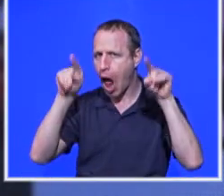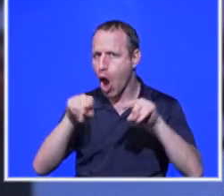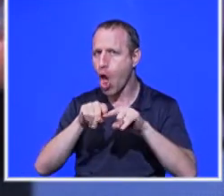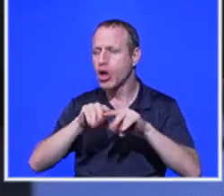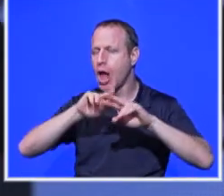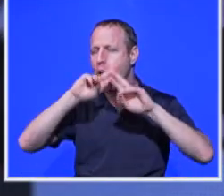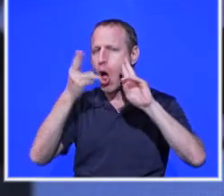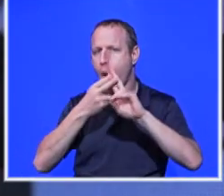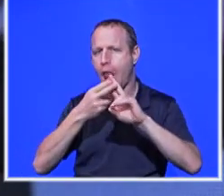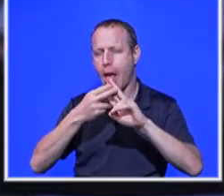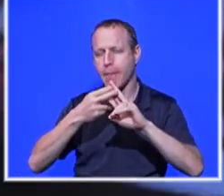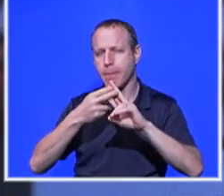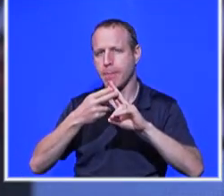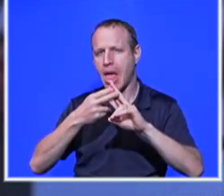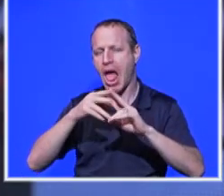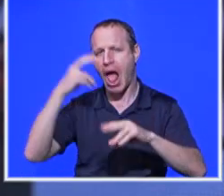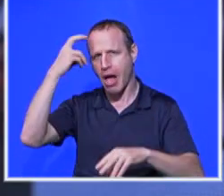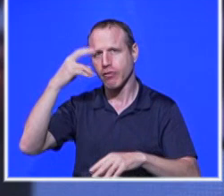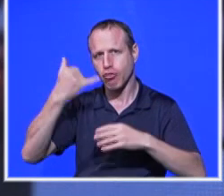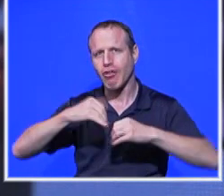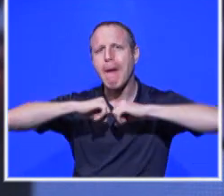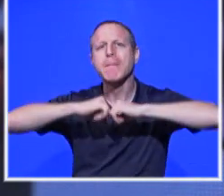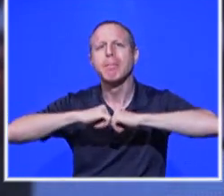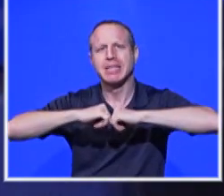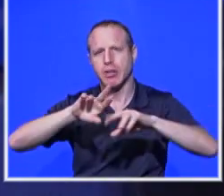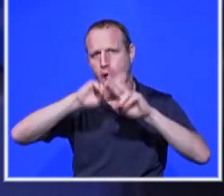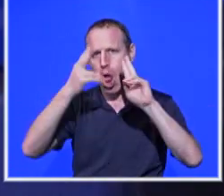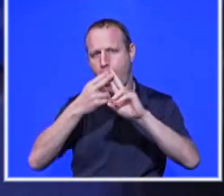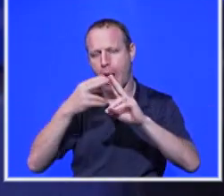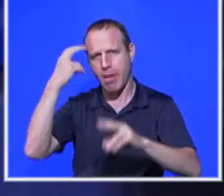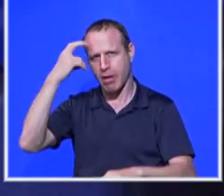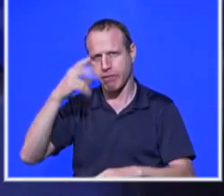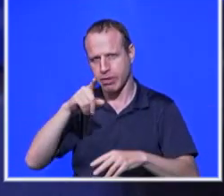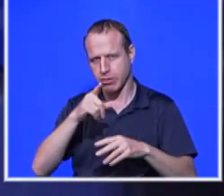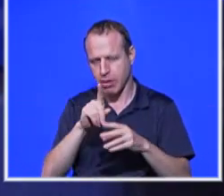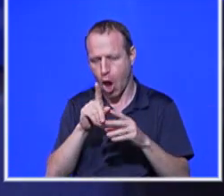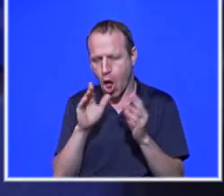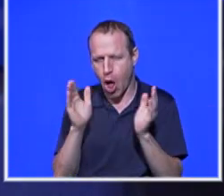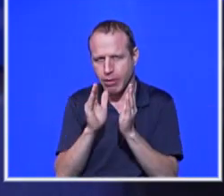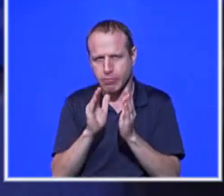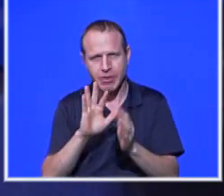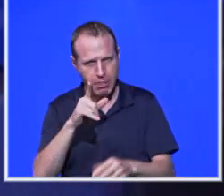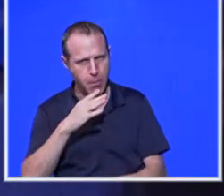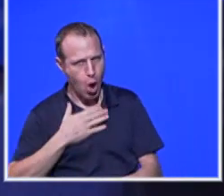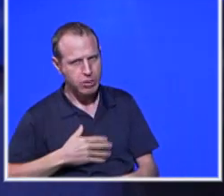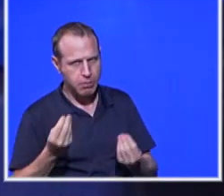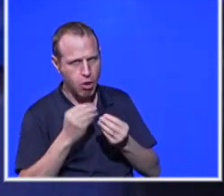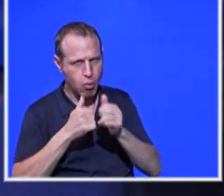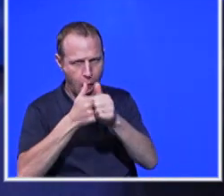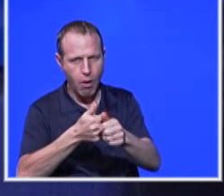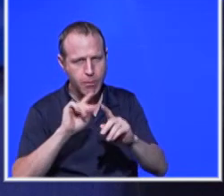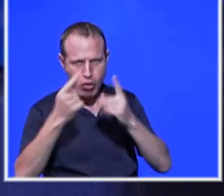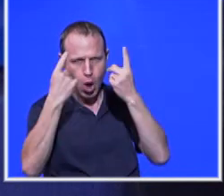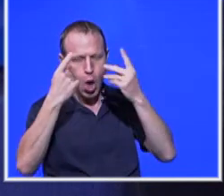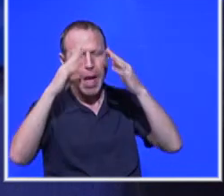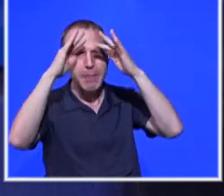שכרגע נהיה מרפסת לעולם הערבי, זה כבר לא חלון הצצה. אם ברשותך, כאילו, משהו, אם אתם רוצים באמת לעקוב אחרי מה שקורה